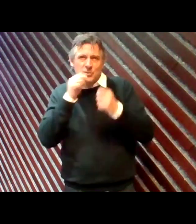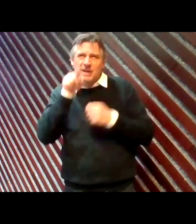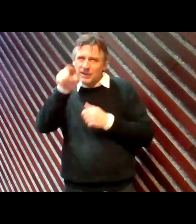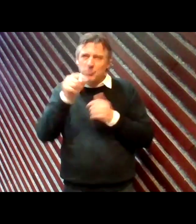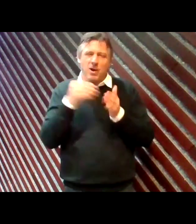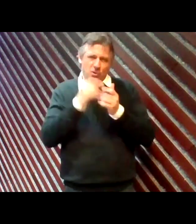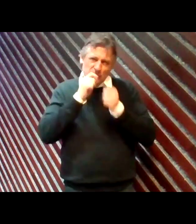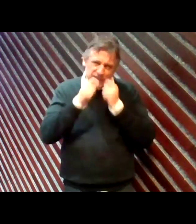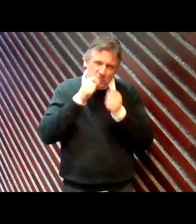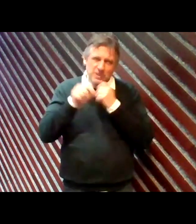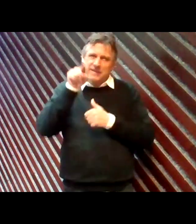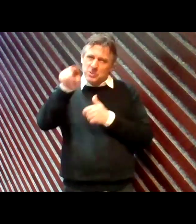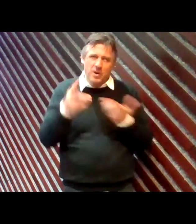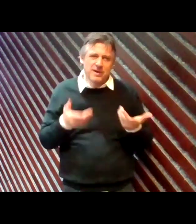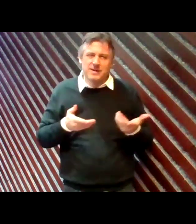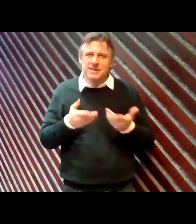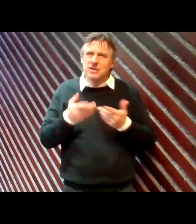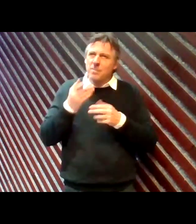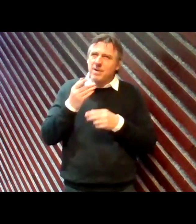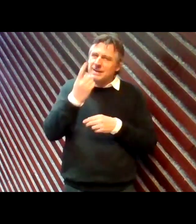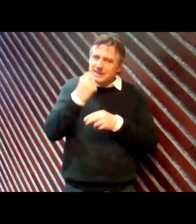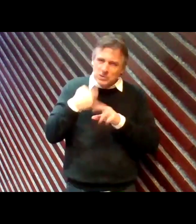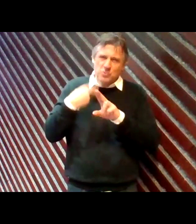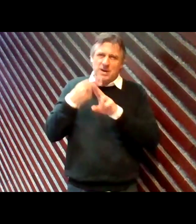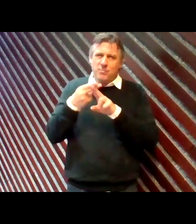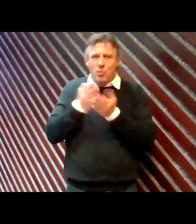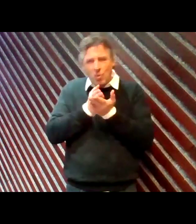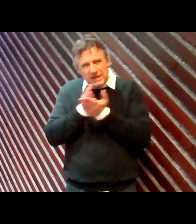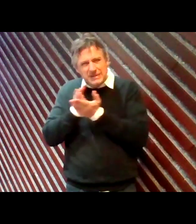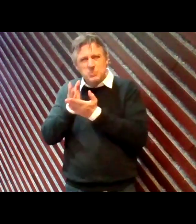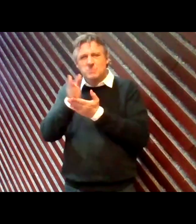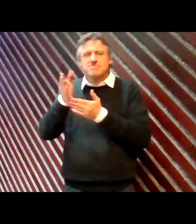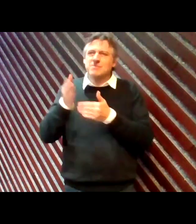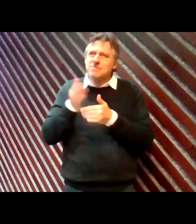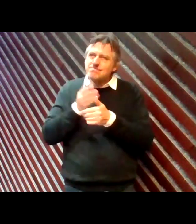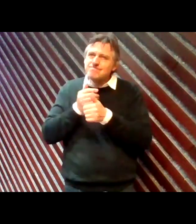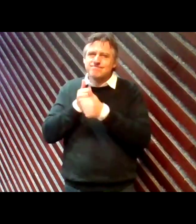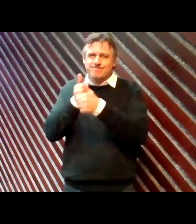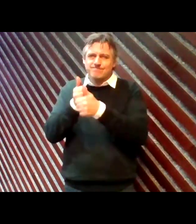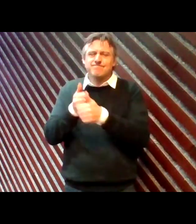encore et de répondre à ta question et à tes ordres en question merci en tout cas